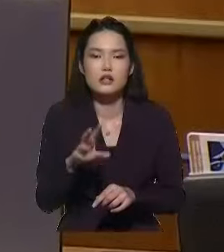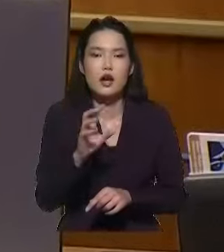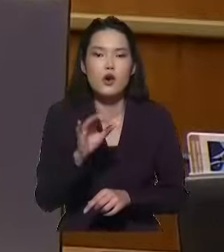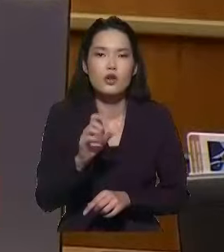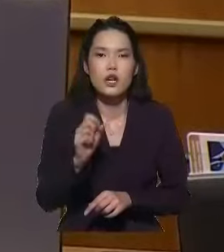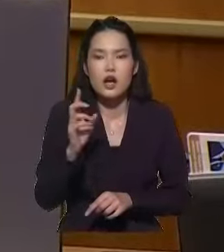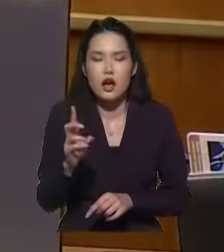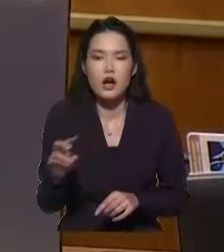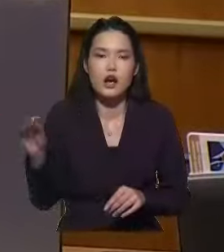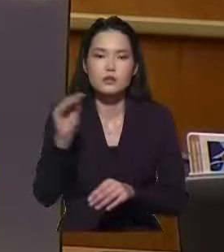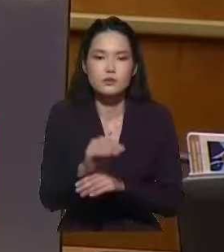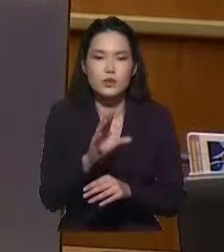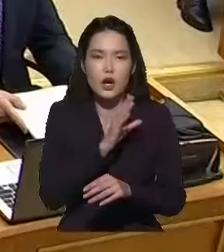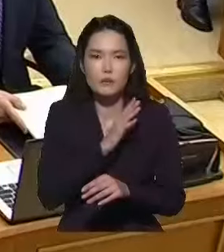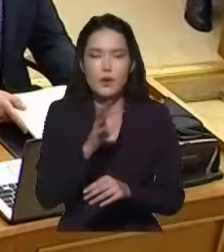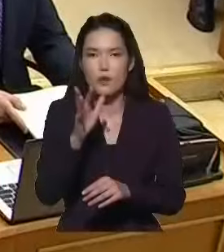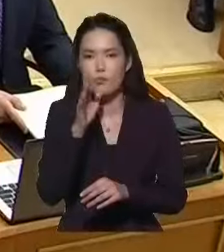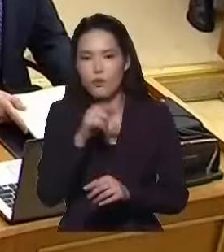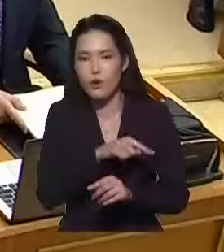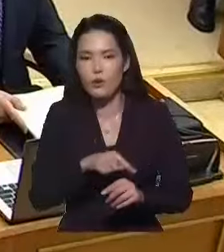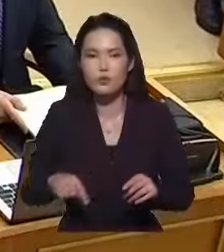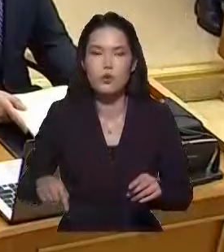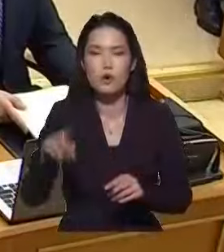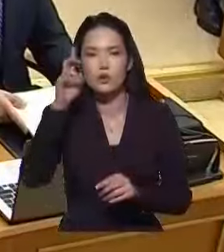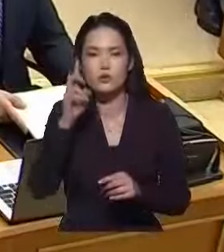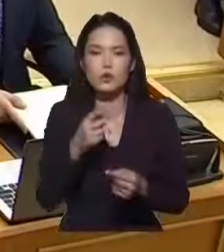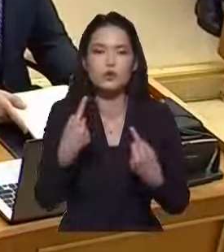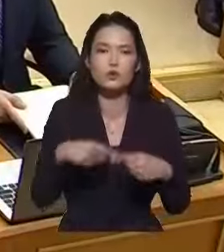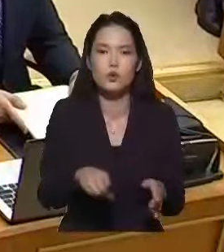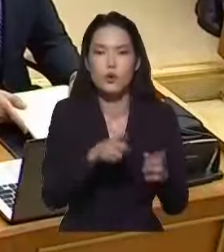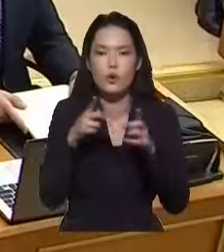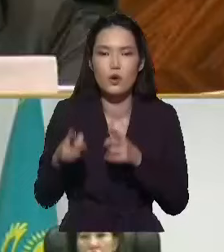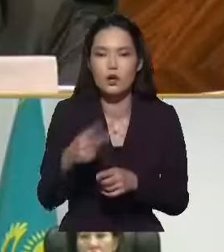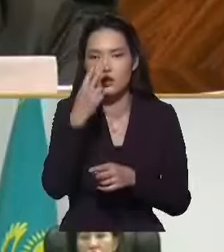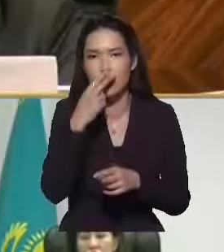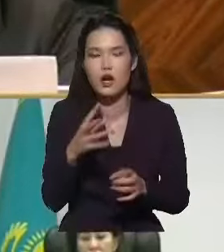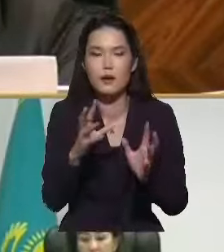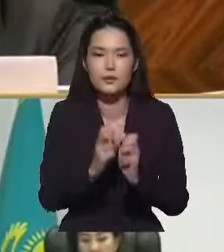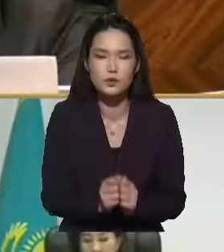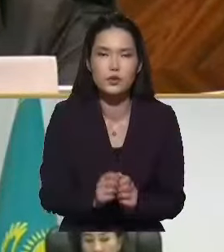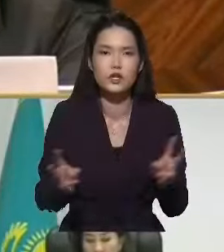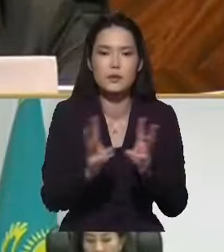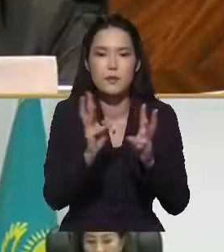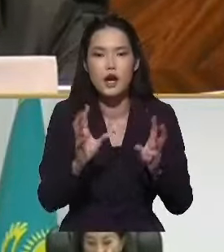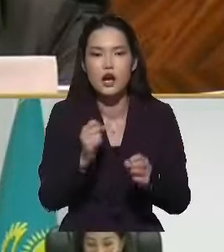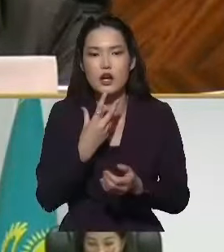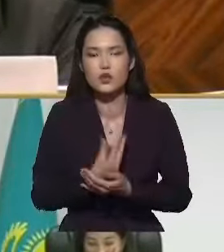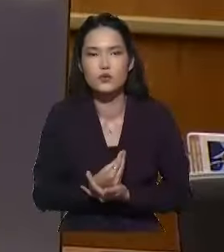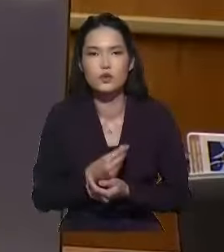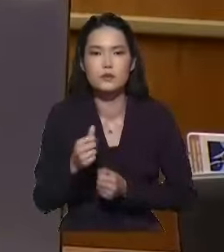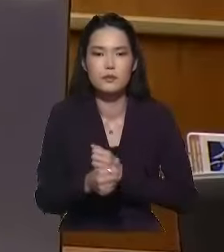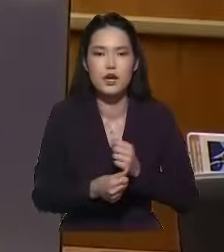добавила, что именно из-за перевода стрелок одного ведомства на другое в стране привыкли тушить пожары, а не действовать на